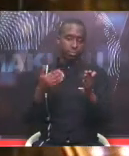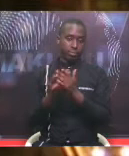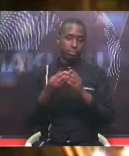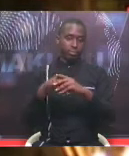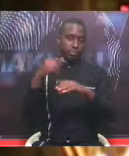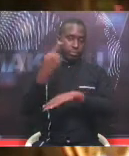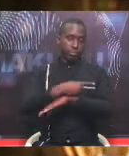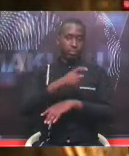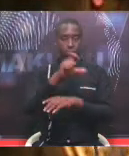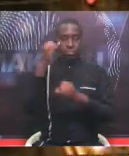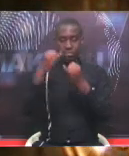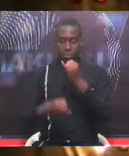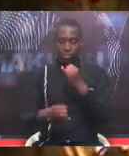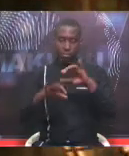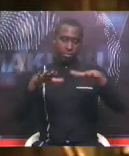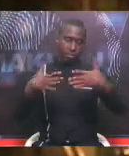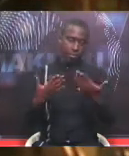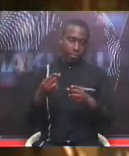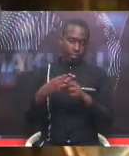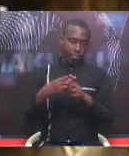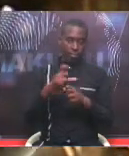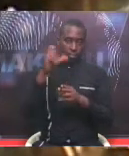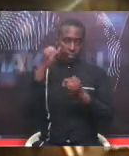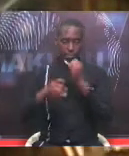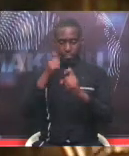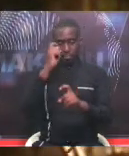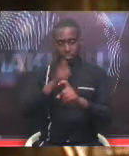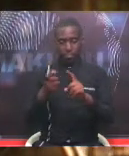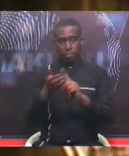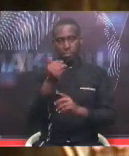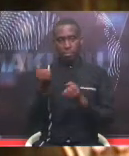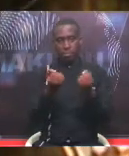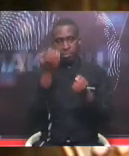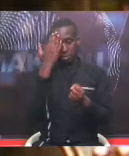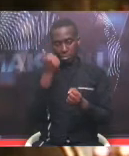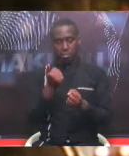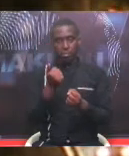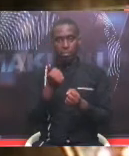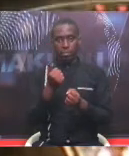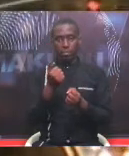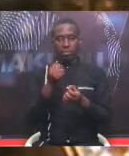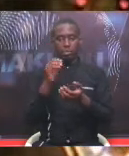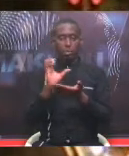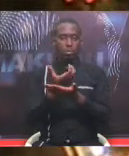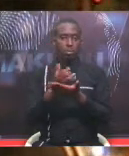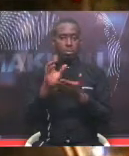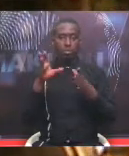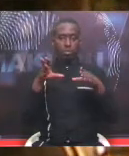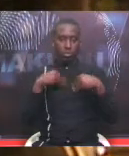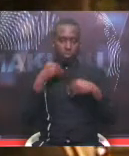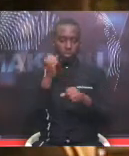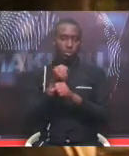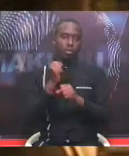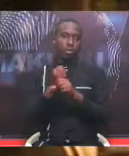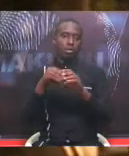mu minsi ya weekend cyangwa se yegereza weekend bagorwa no kubona imodoka batega bitewe nuko ngo utubari tuba twemerewe